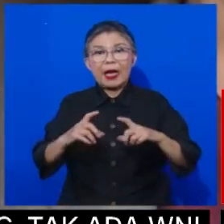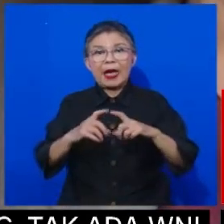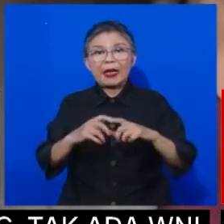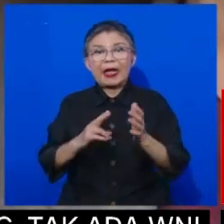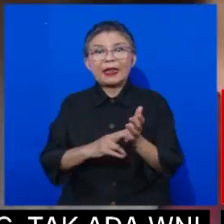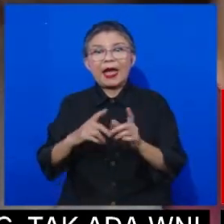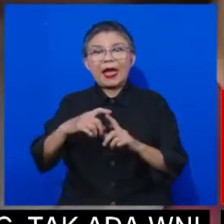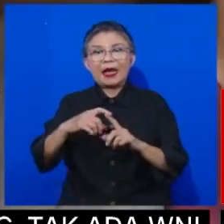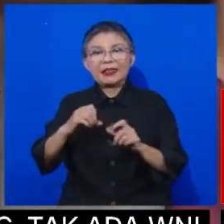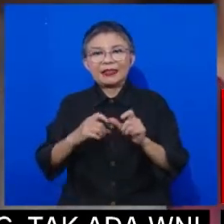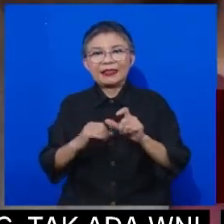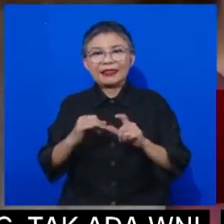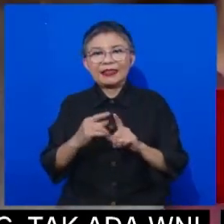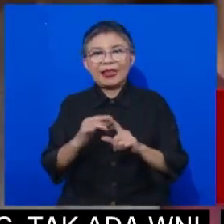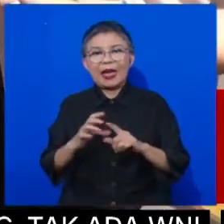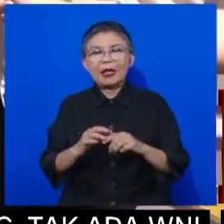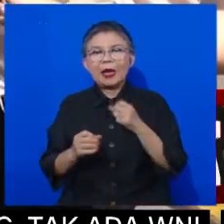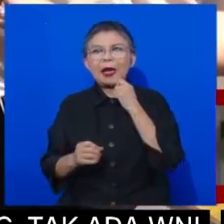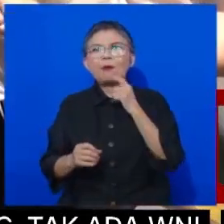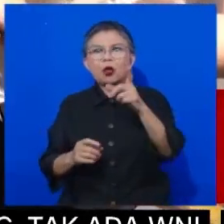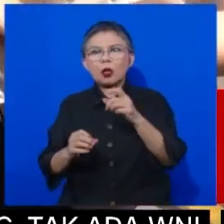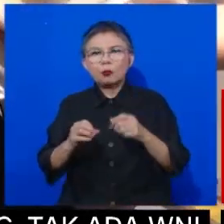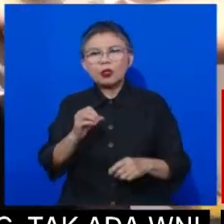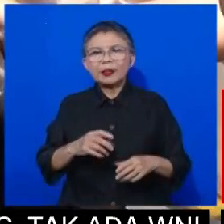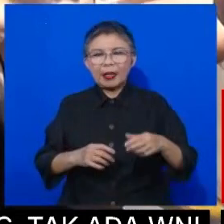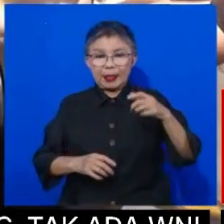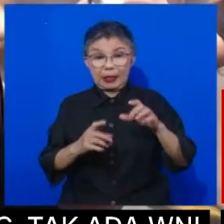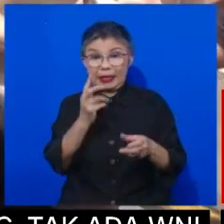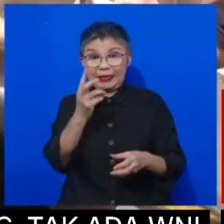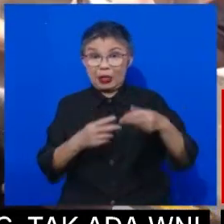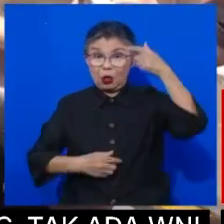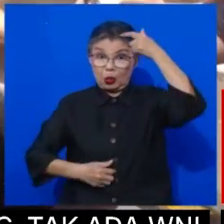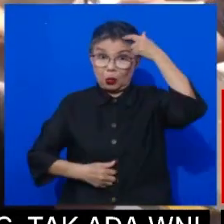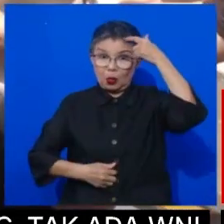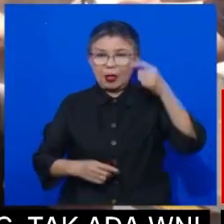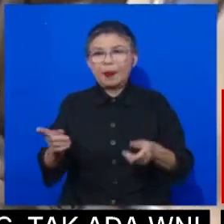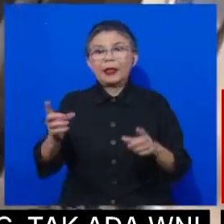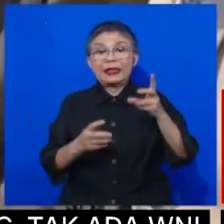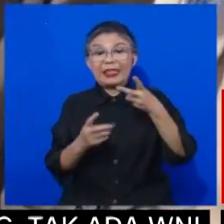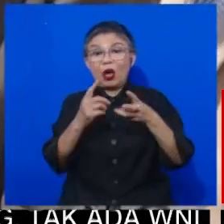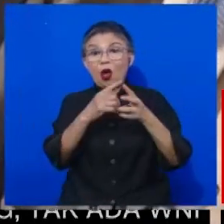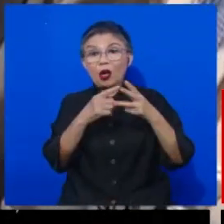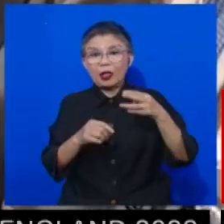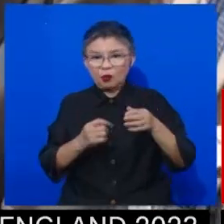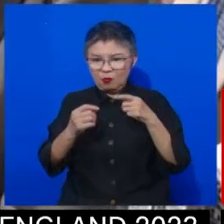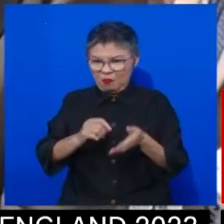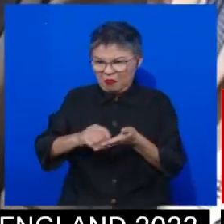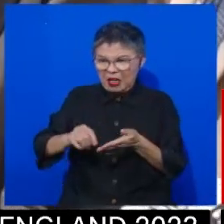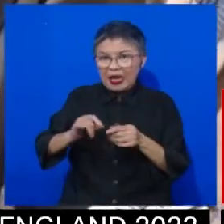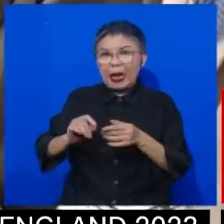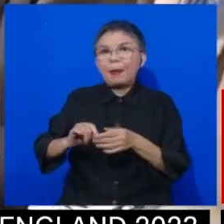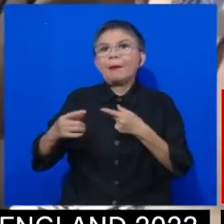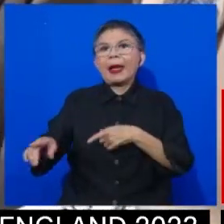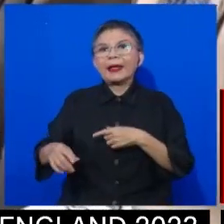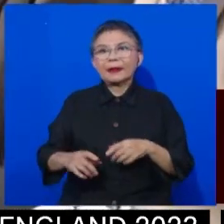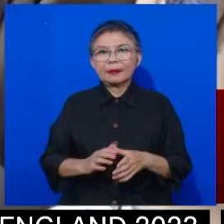Pretia Amanda melaporkan Mario Dandi, Shane Lucas, dan AG ke Polda Metro Jaya atas dugaan pencemaran nama baik dan fitnah.